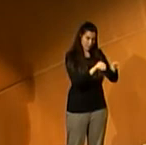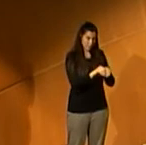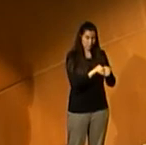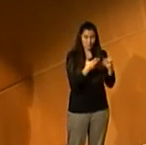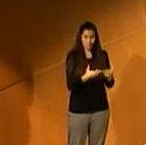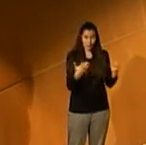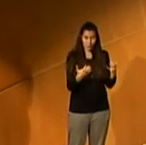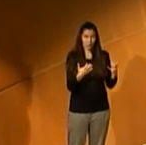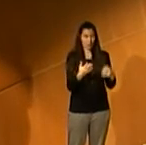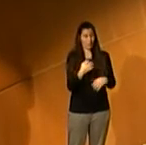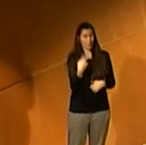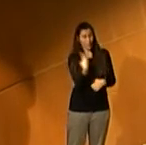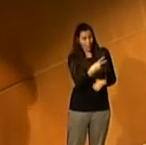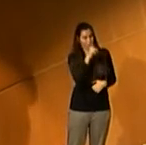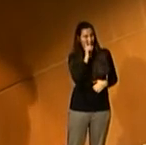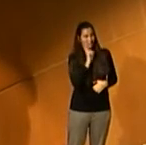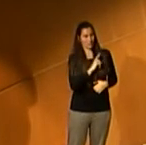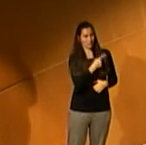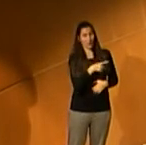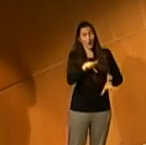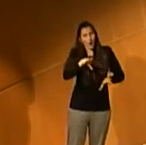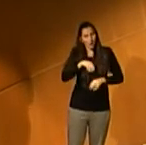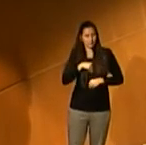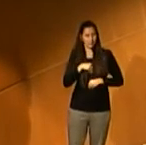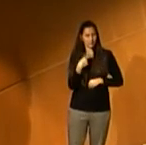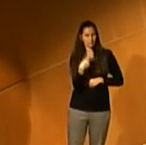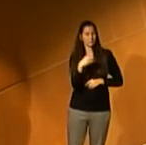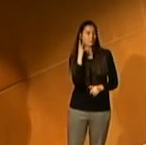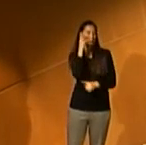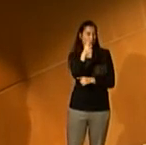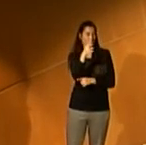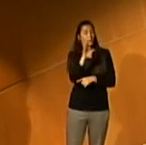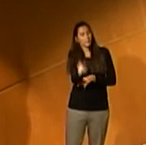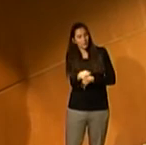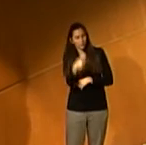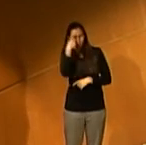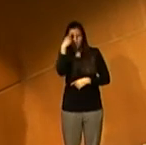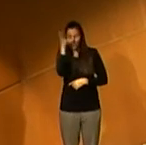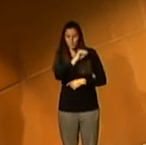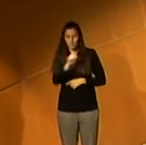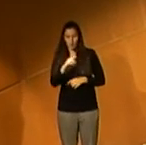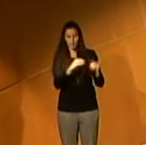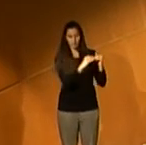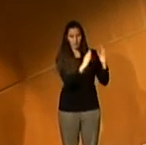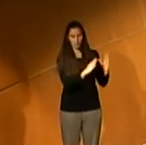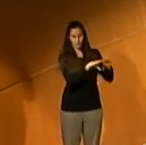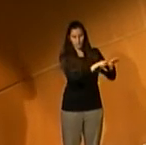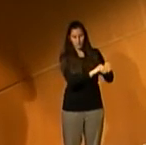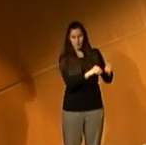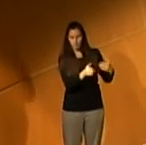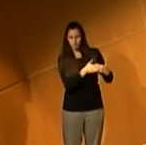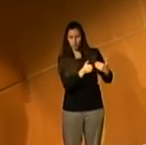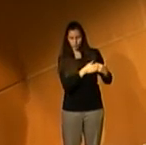projet socio-professionnel de leur fille, tout en tenant compte d'une proximité du domicile familial. Le travail de partenariat